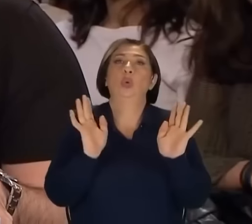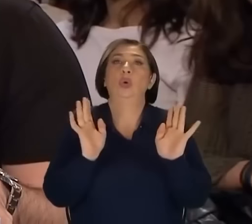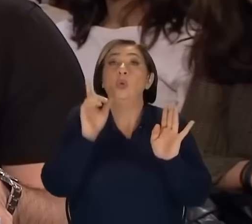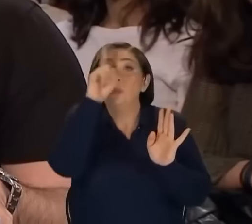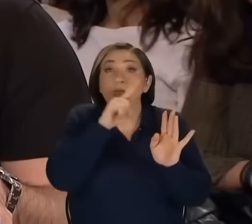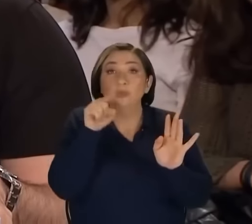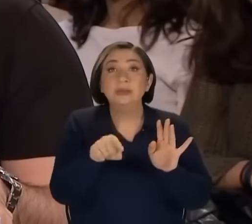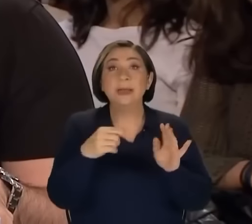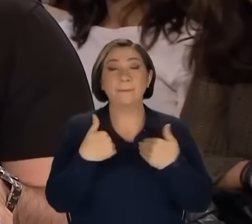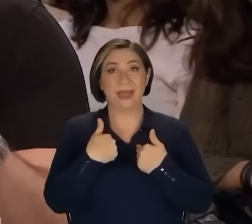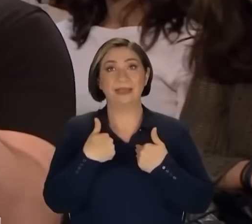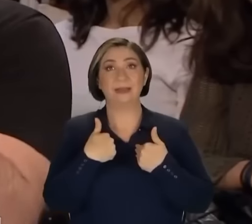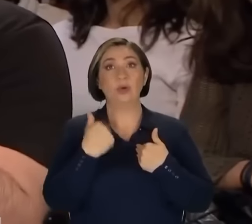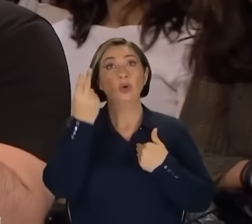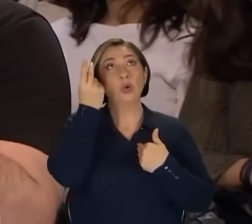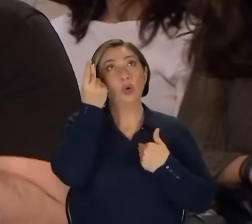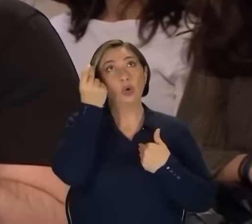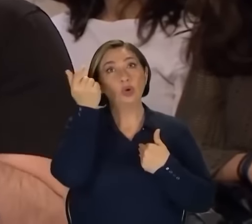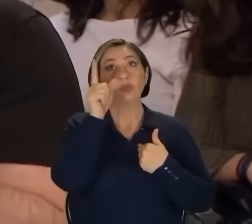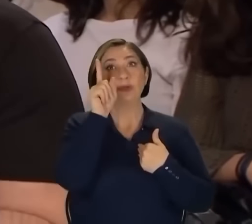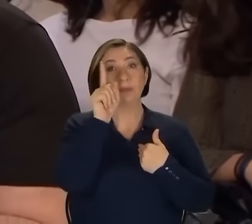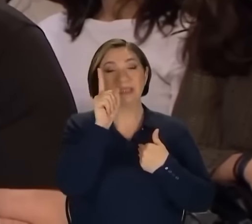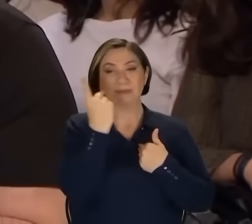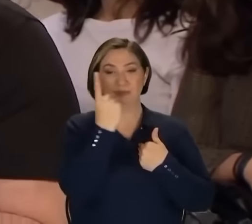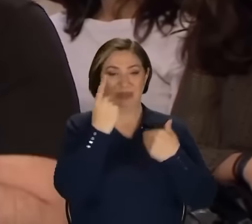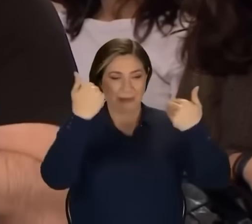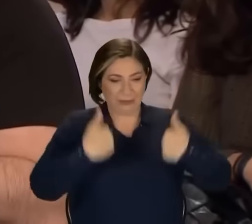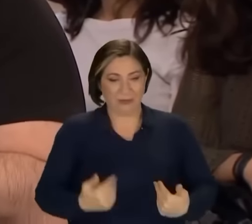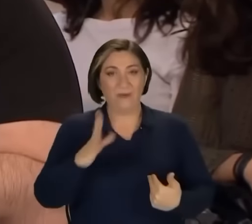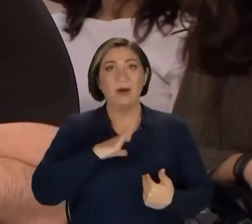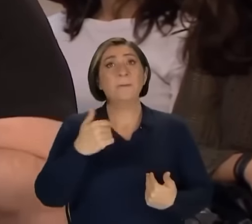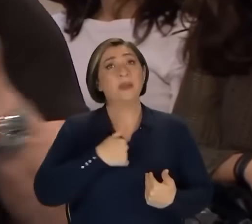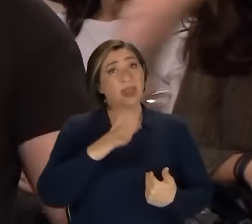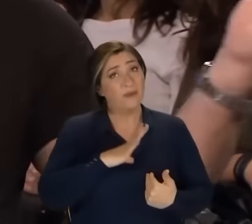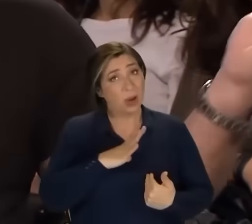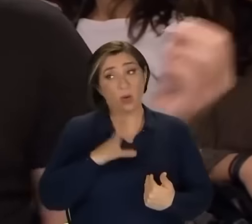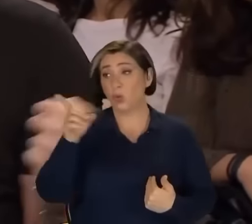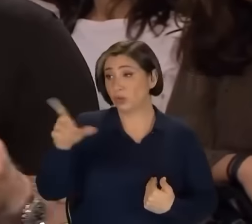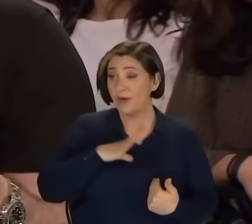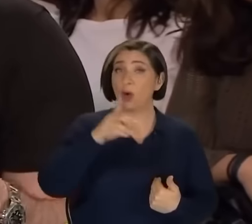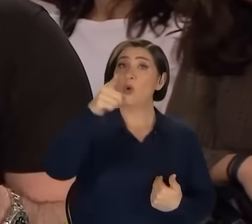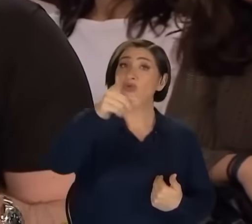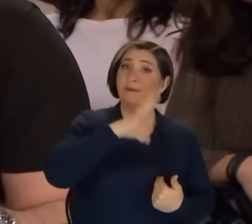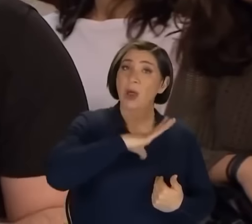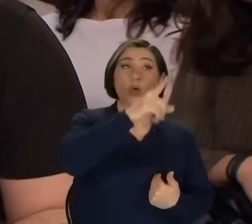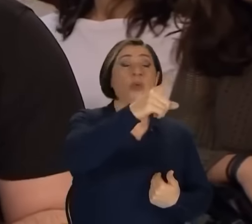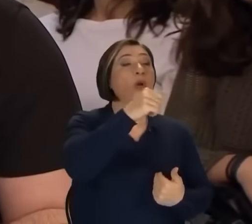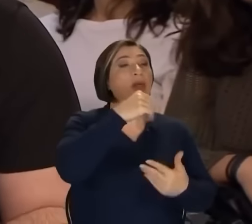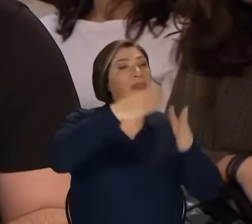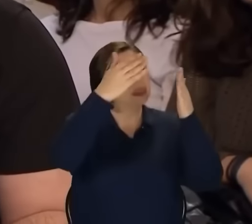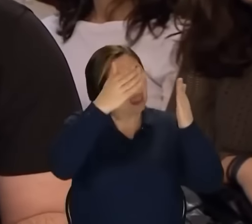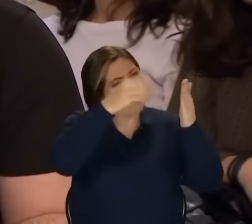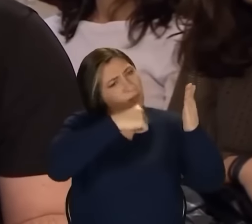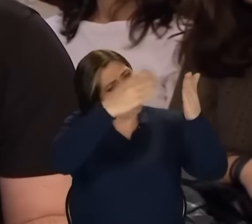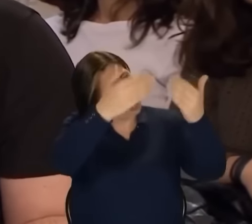Dolayısıyla ben Eee unuttuğumuz bir versiyonumu var bizim Benim de var onun da var Yani bu adamlar bizim